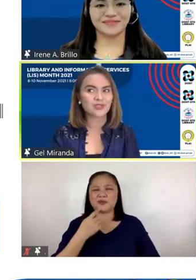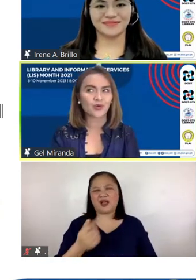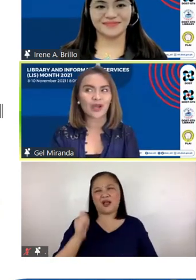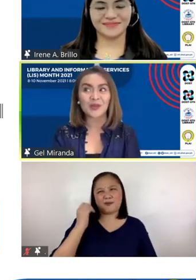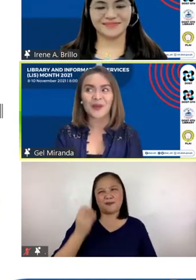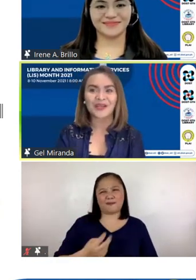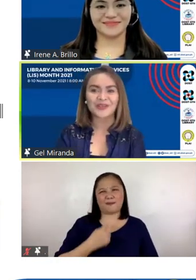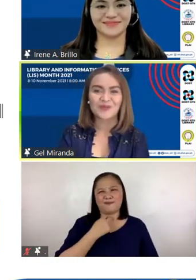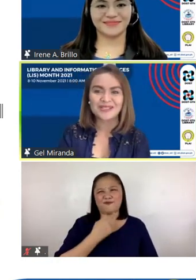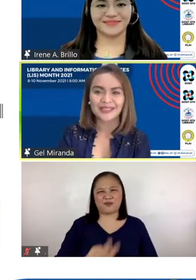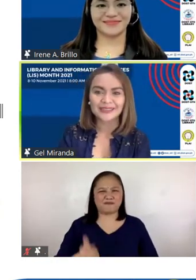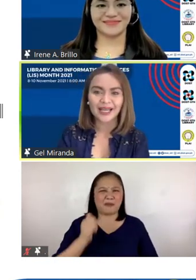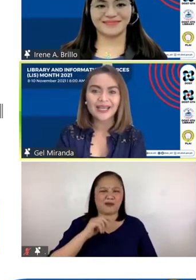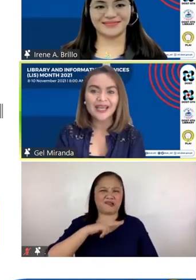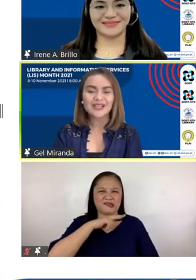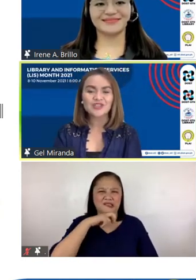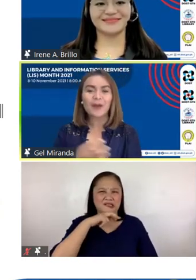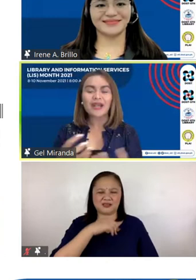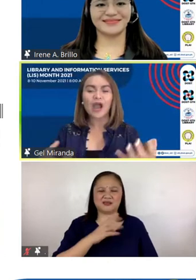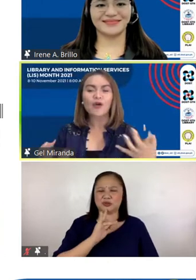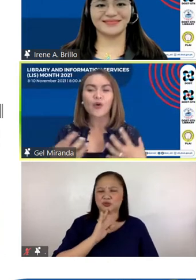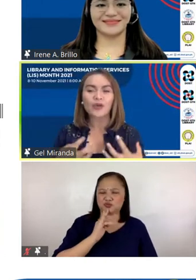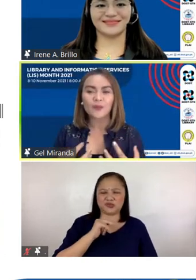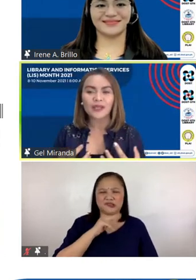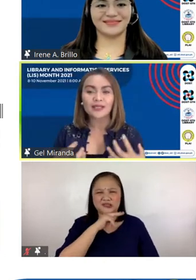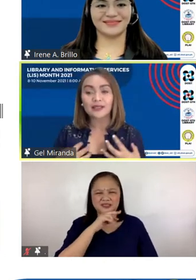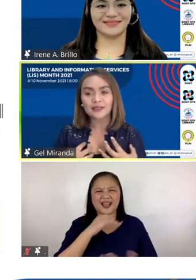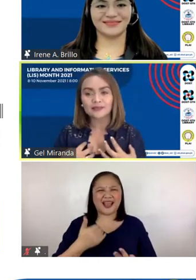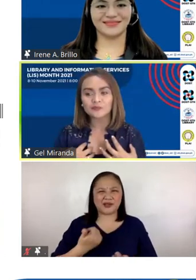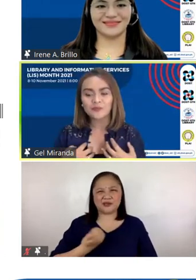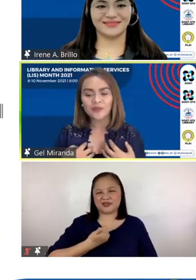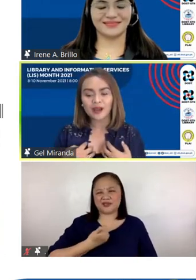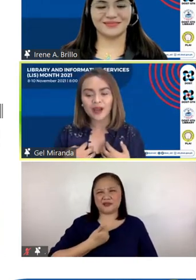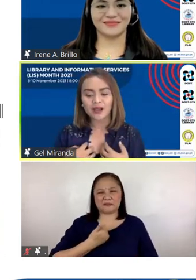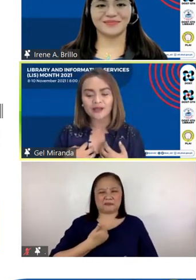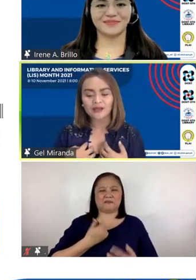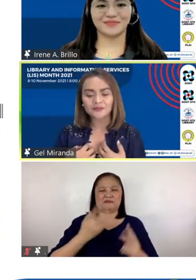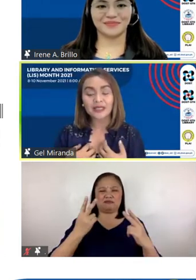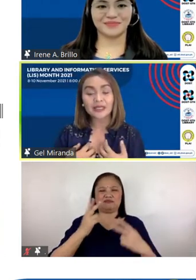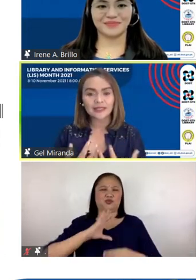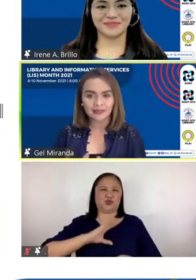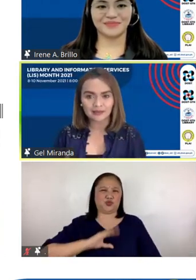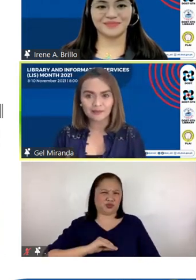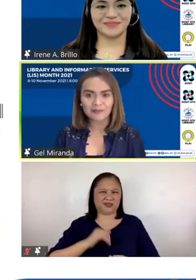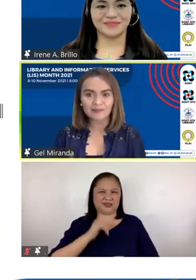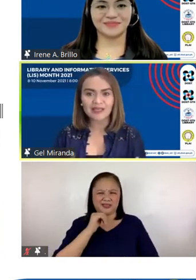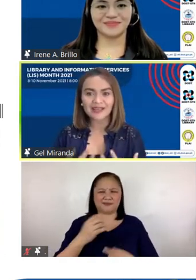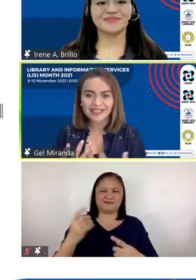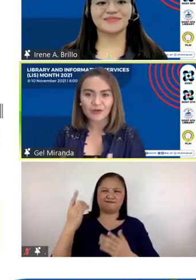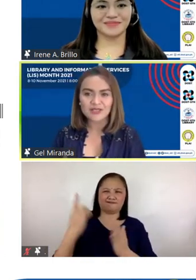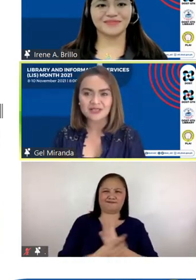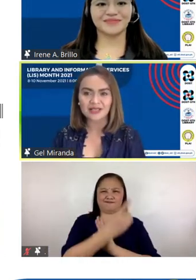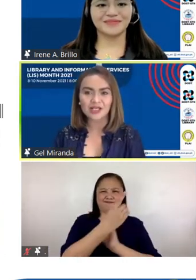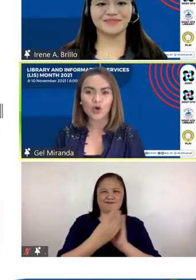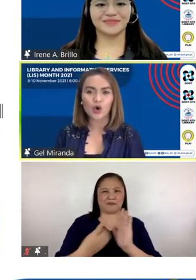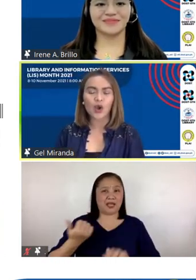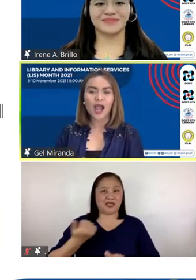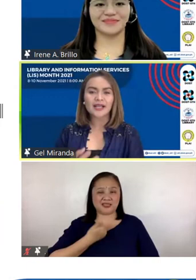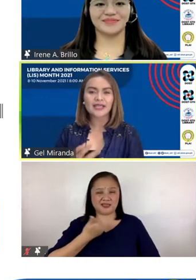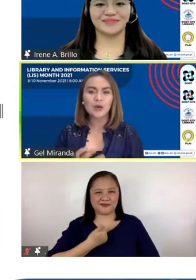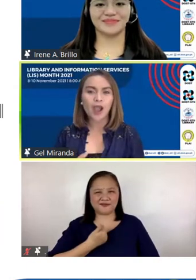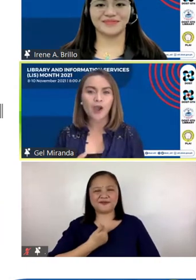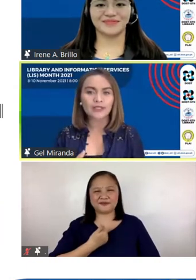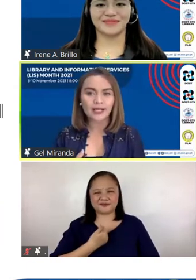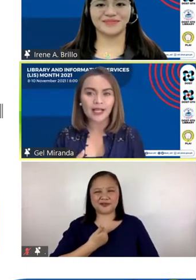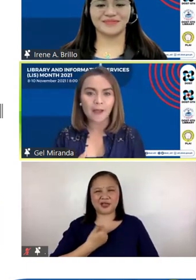ng boses ko. Ay, ang pangit kong magsalita. So parang ako, in a way, nagiging critic. Nagkikritik ako sa sarili ko.